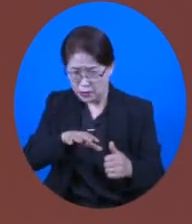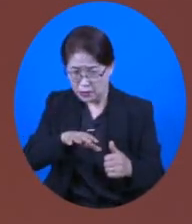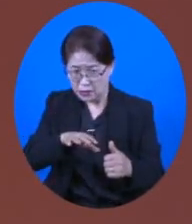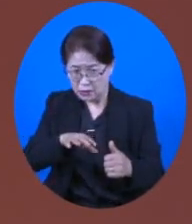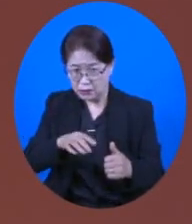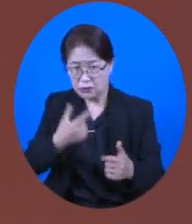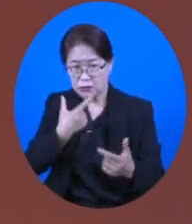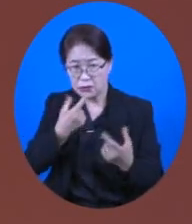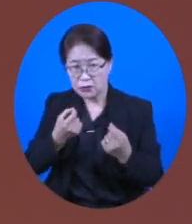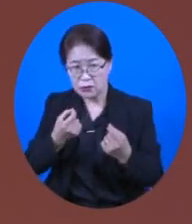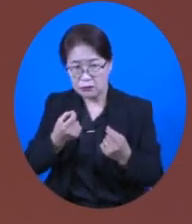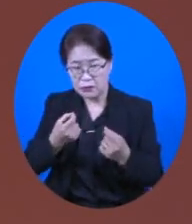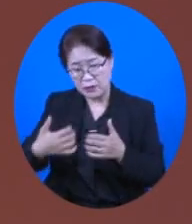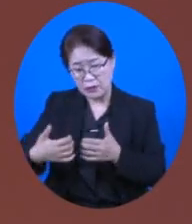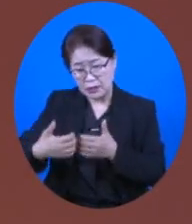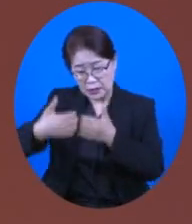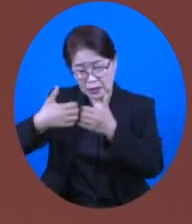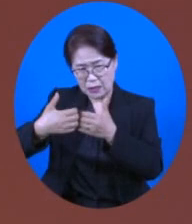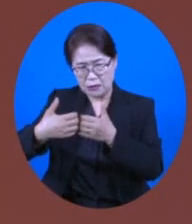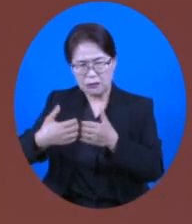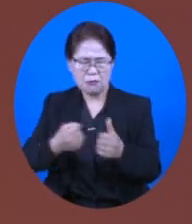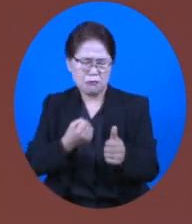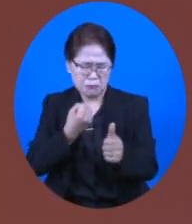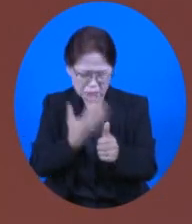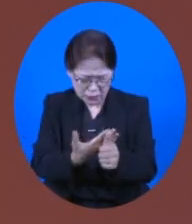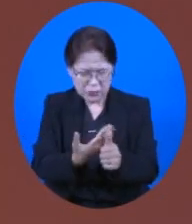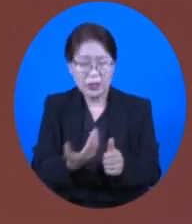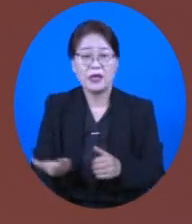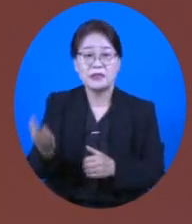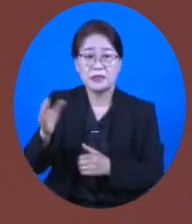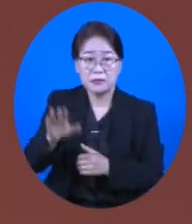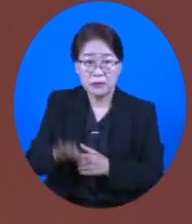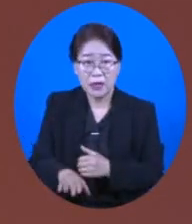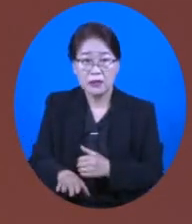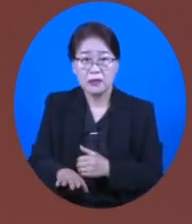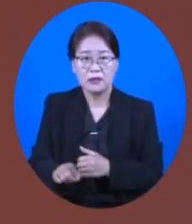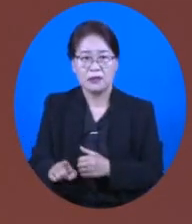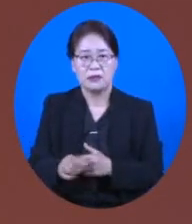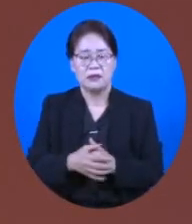이렇게 바라보면서 막 대적을 하고 참소를 하고 있는데 문제는